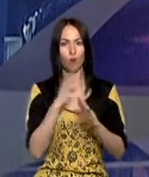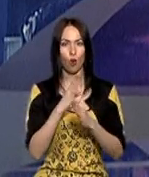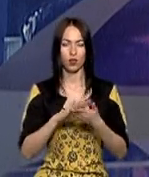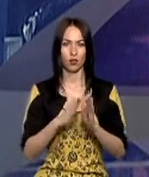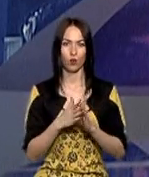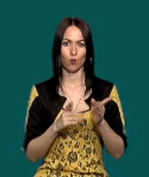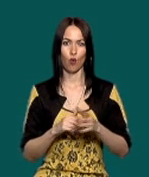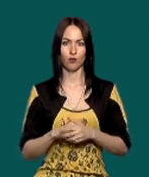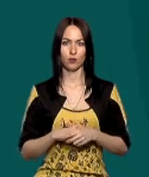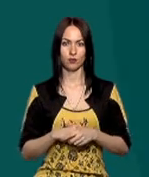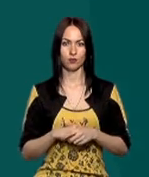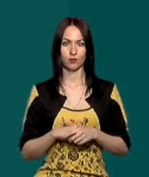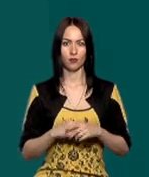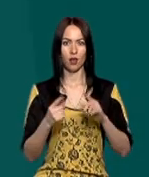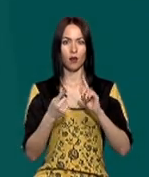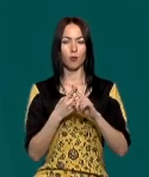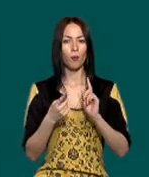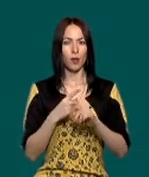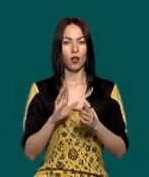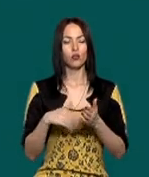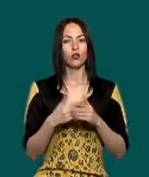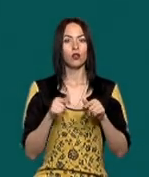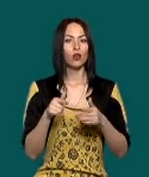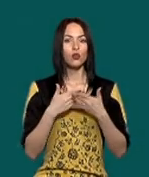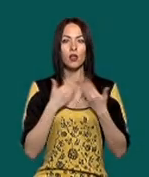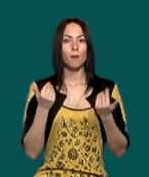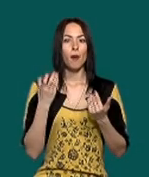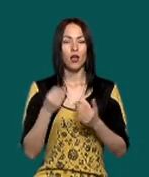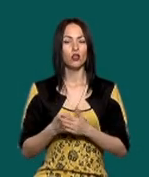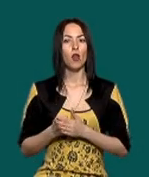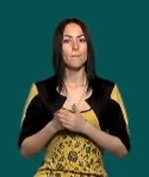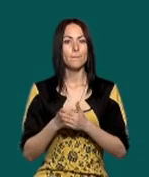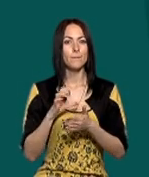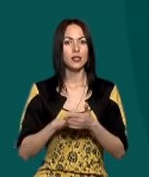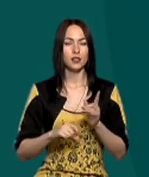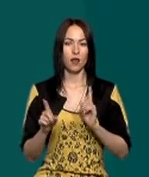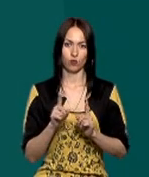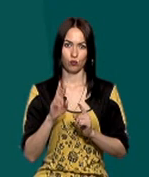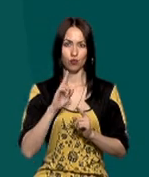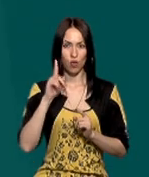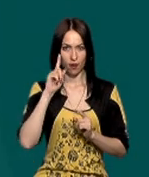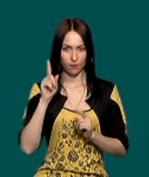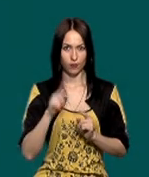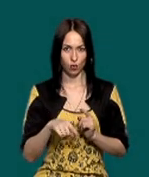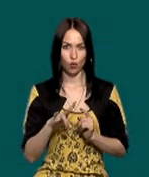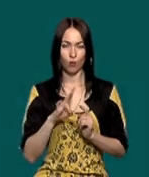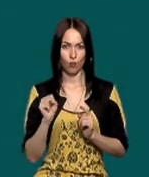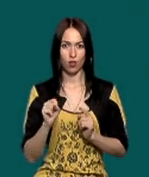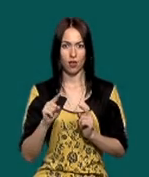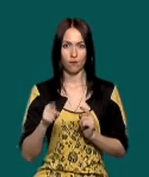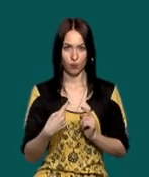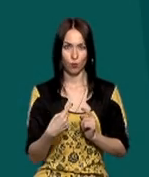умов. По-перше, для цього нема ще підстав, тому що, як відомо, основна